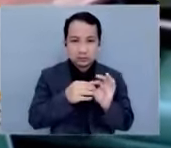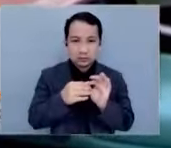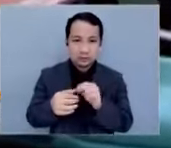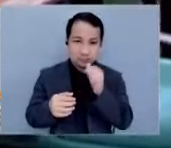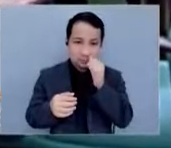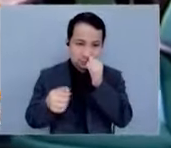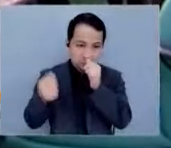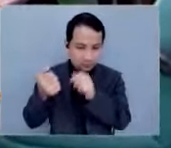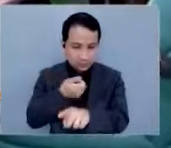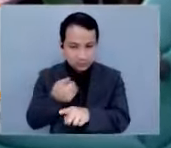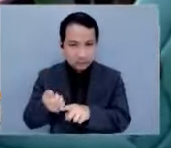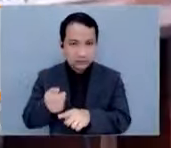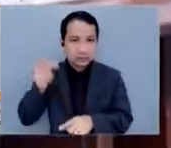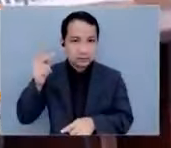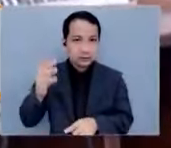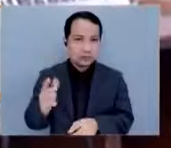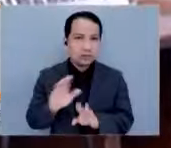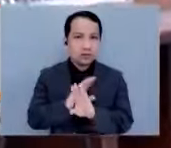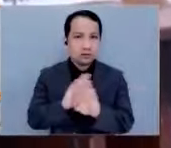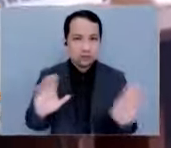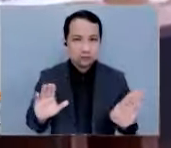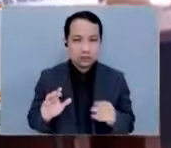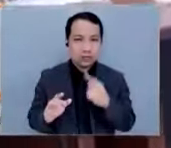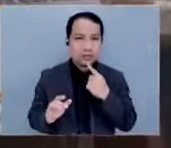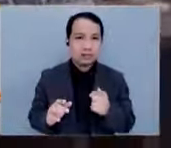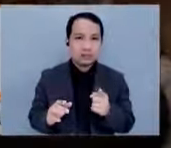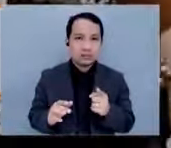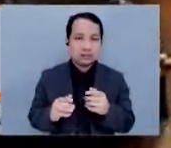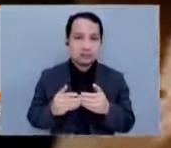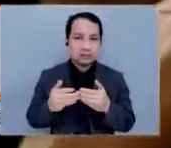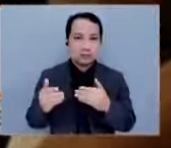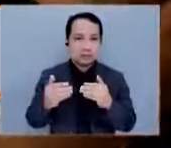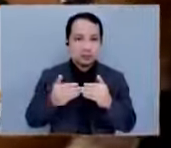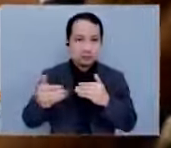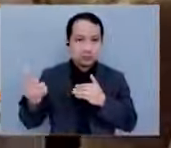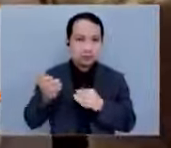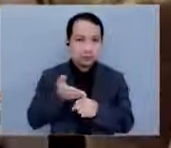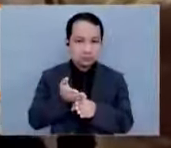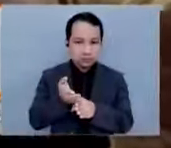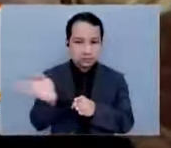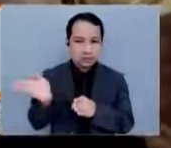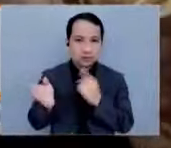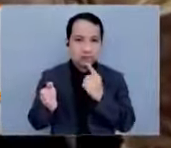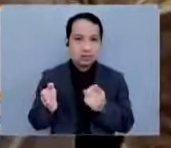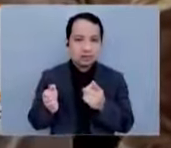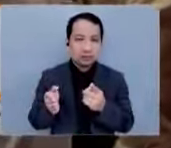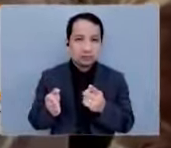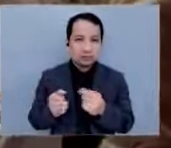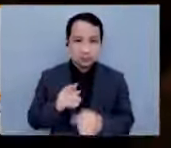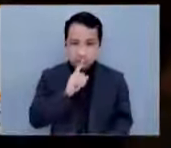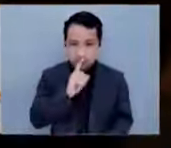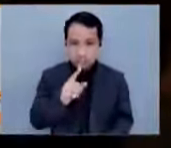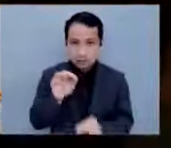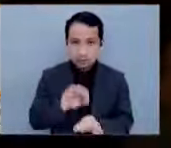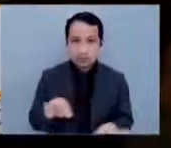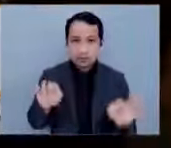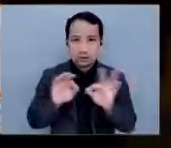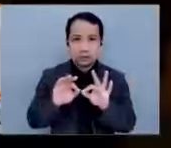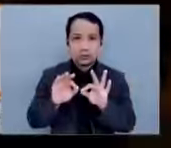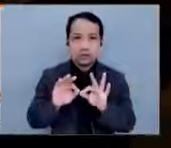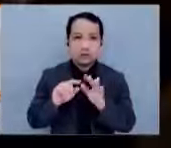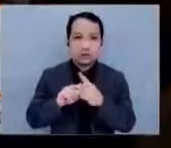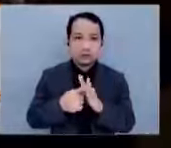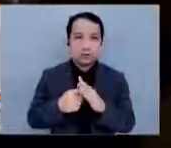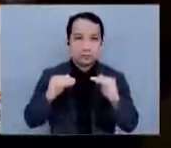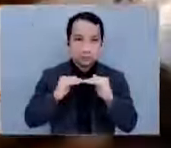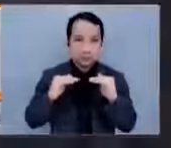ng pastor. Wala rin daw itong pinatutunguhan. Hindi raw biro ang mga paratang kaya dapat lang bigyan ng patas na laban